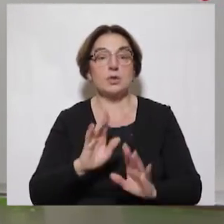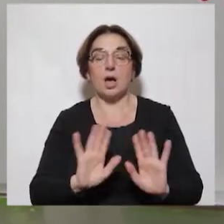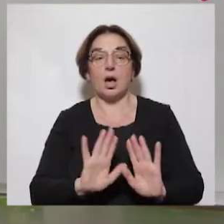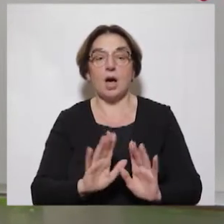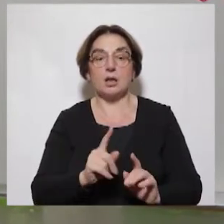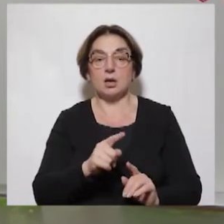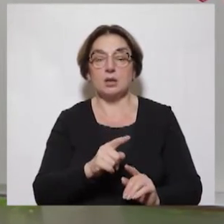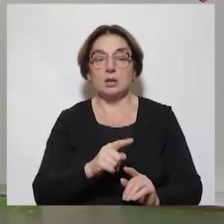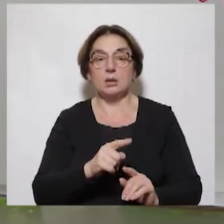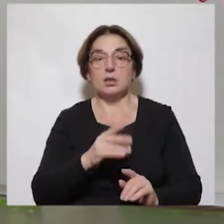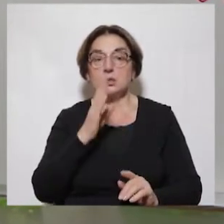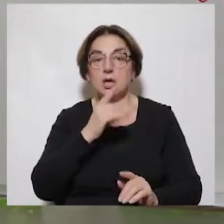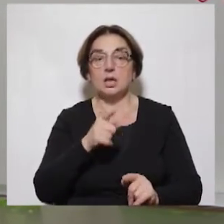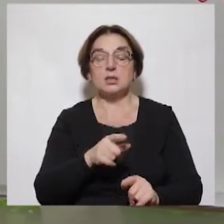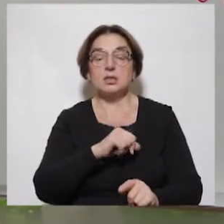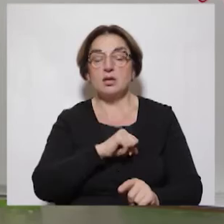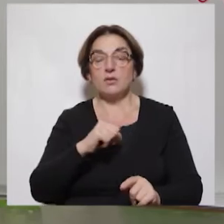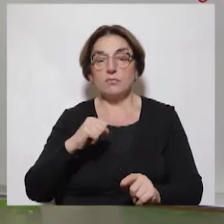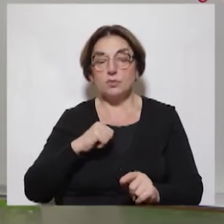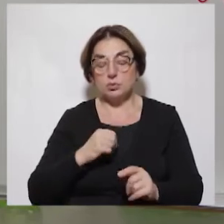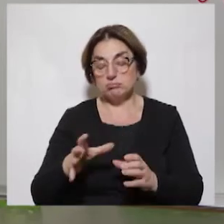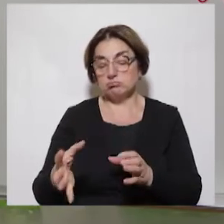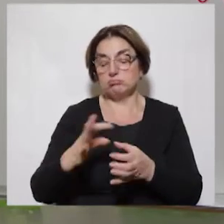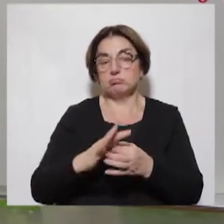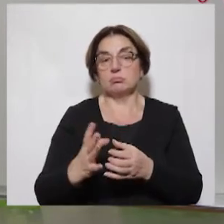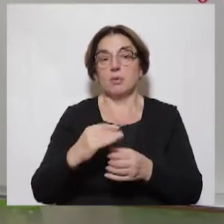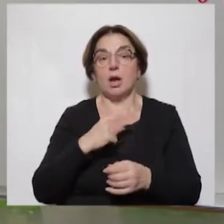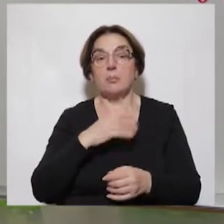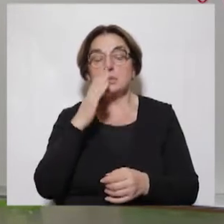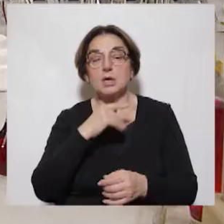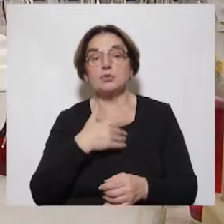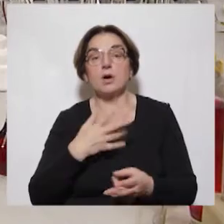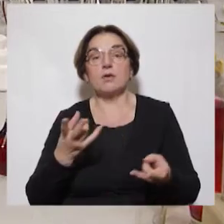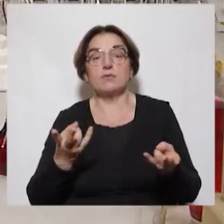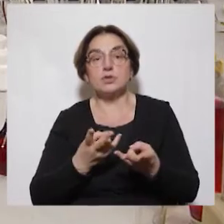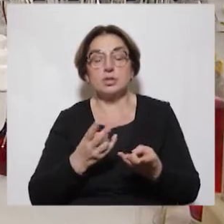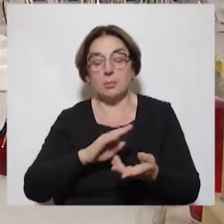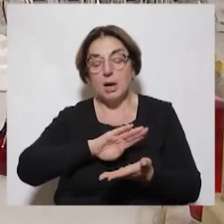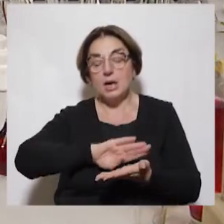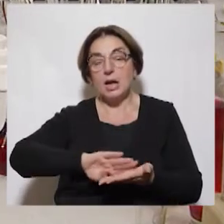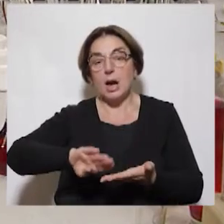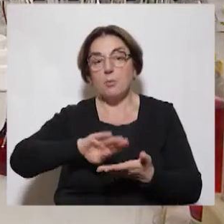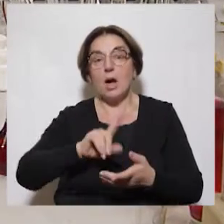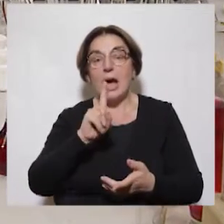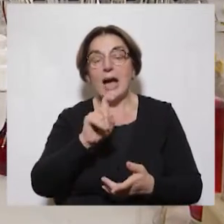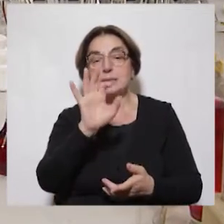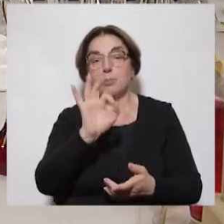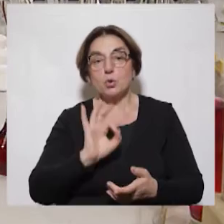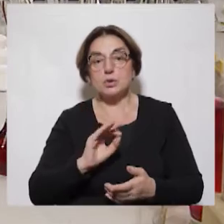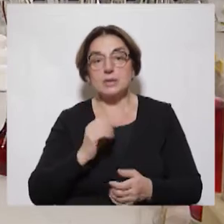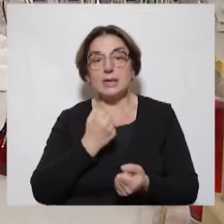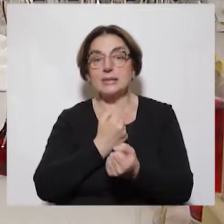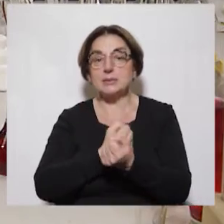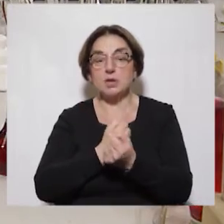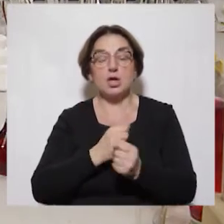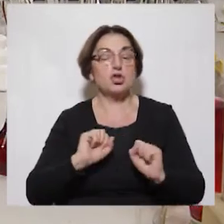ჩვენ არ ვაყოლებთ მას ახლა რეალურად წყალს. ის თავისთავად ერთებს ამ წყალს, ვინაიდან ჩვენ თუ გჭირდება, რომ გამოხადოთ სუფთა 100%-იანი სპირტი,